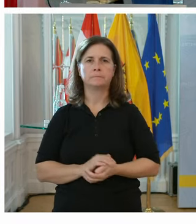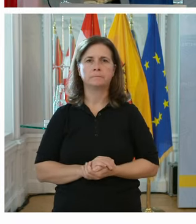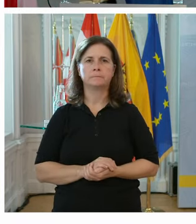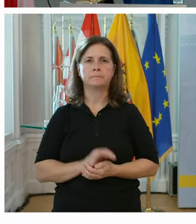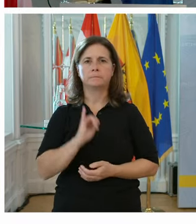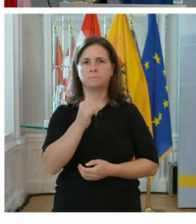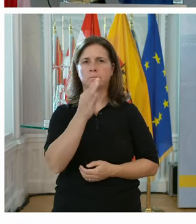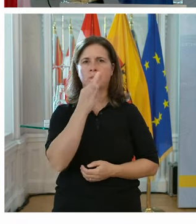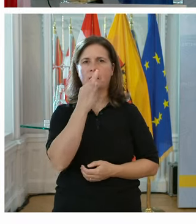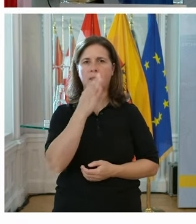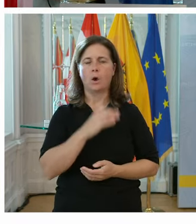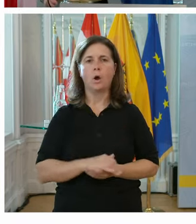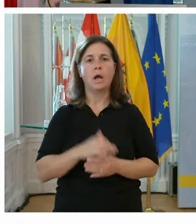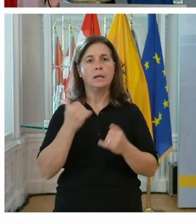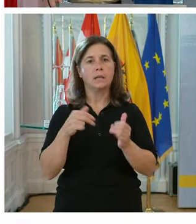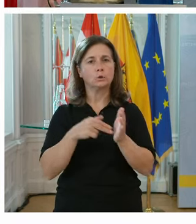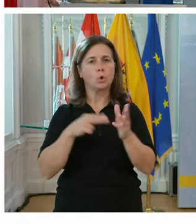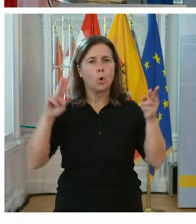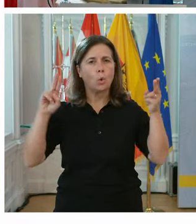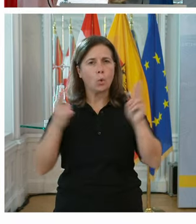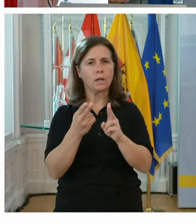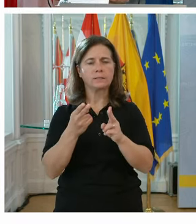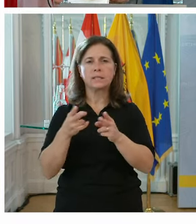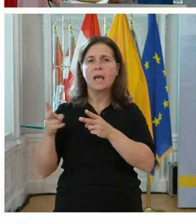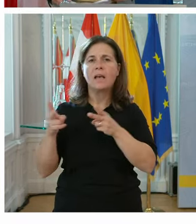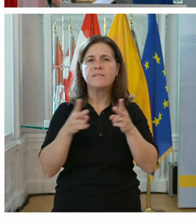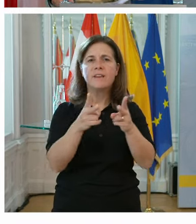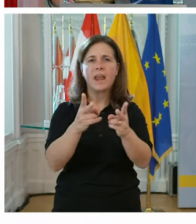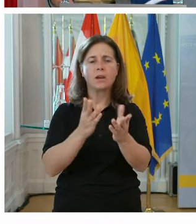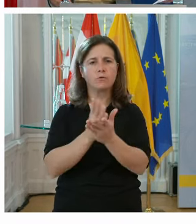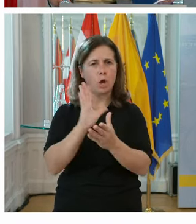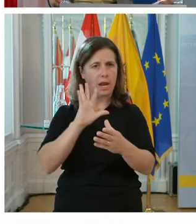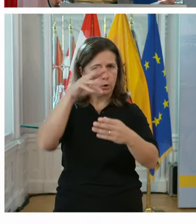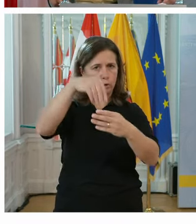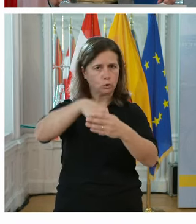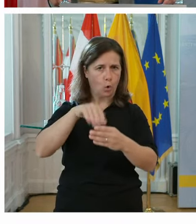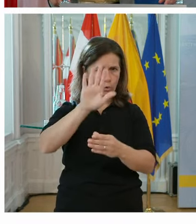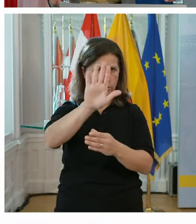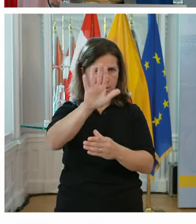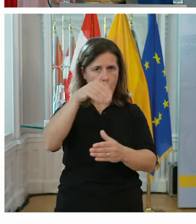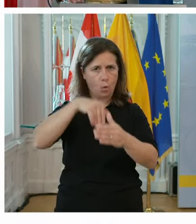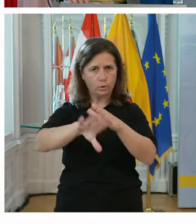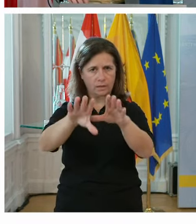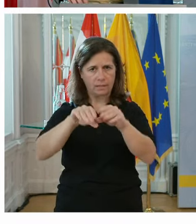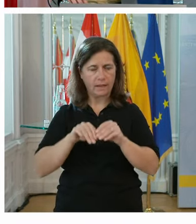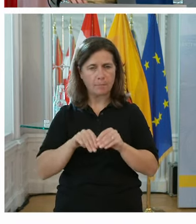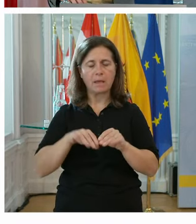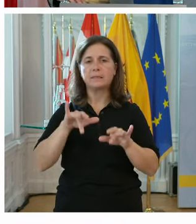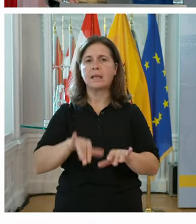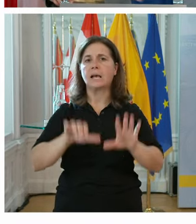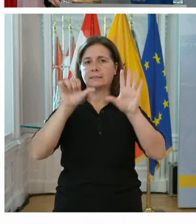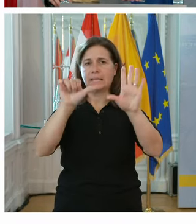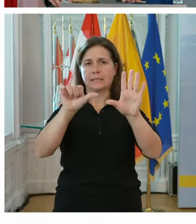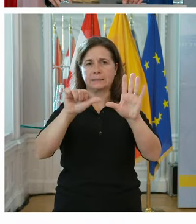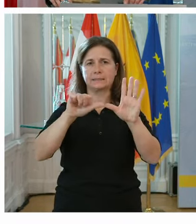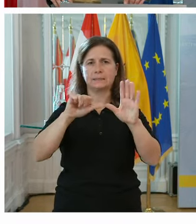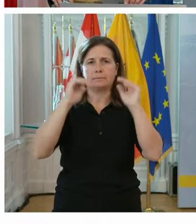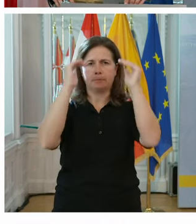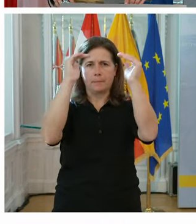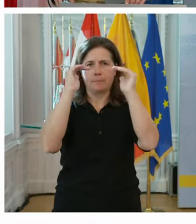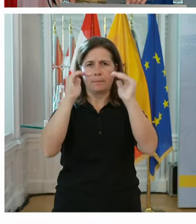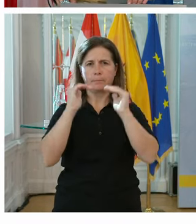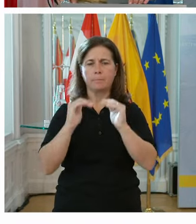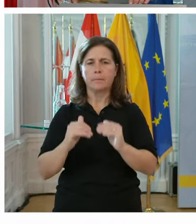Genau. Schauen wir uns noch kurz Ihren Weg zur Inklusion in Ihrem Unternehmen an. Wir haben da 6 Kategorien, die wir